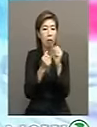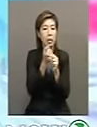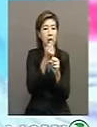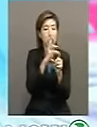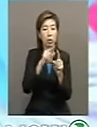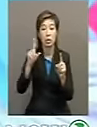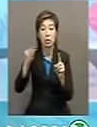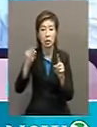่าง ๆให้มีความยั่งยืนนะครับ